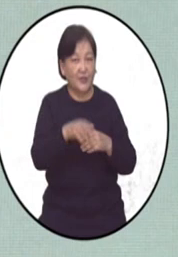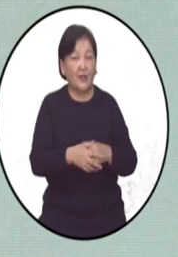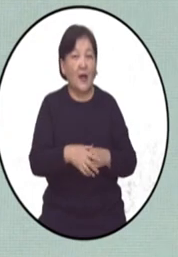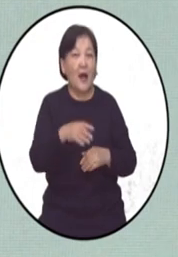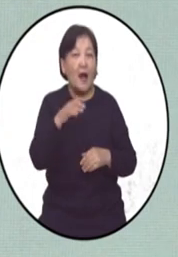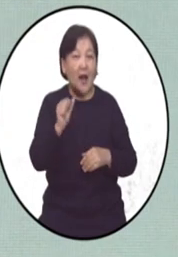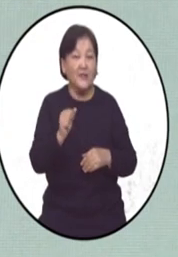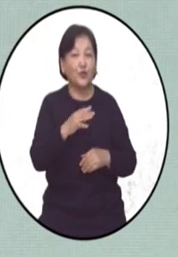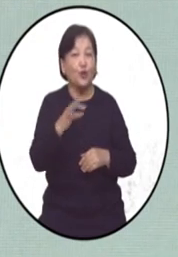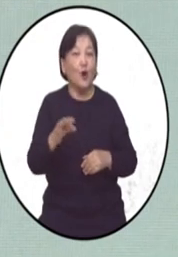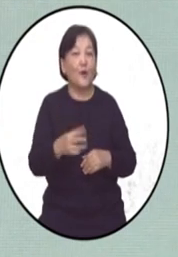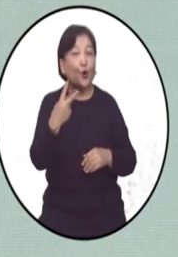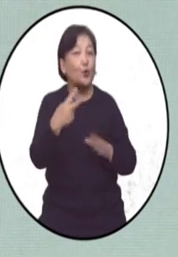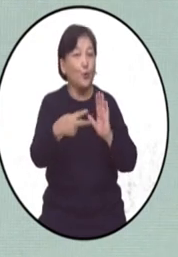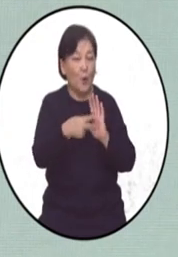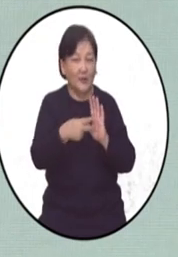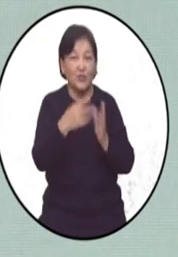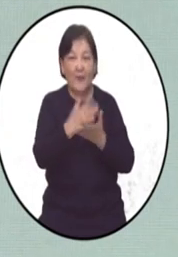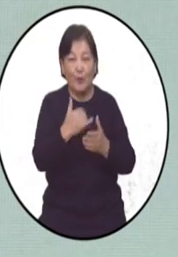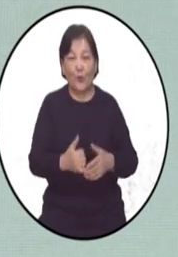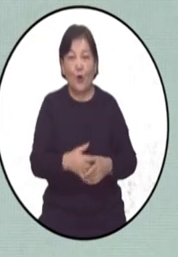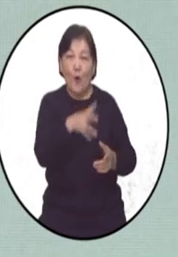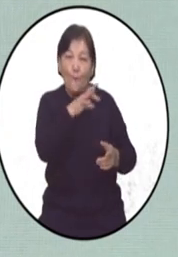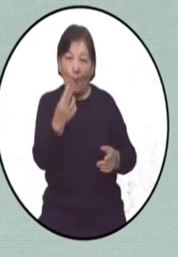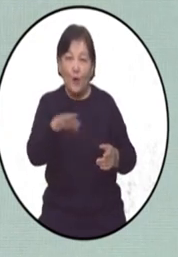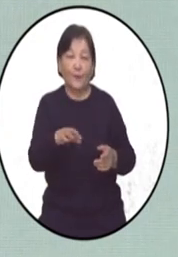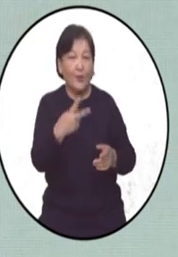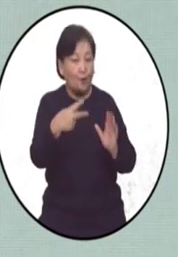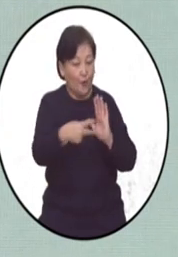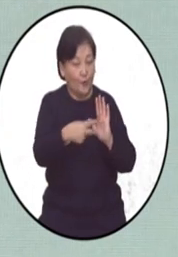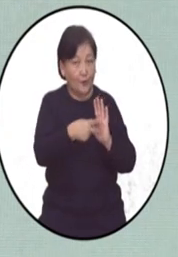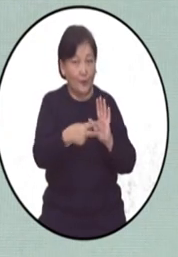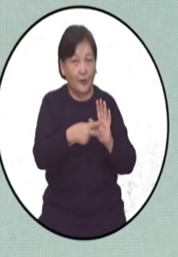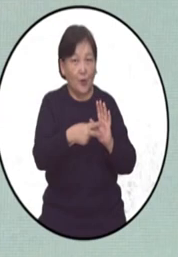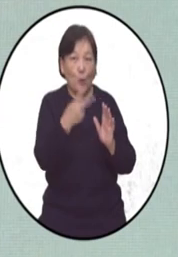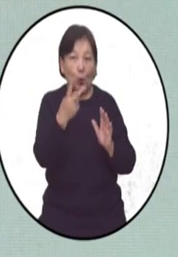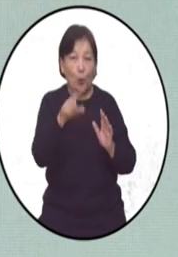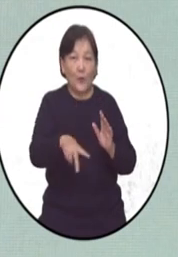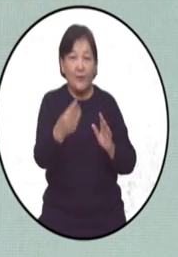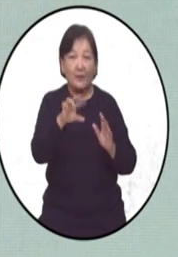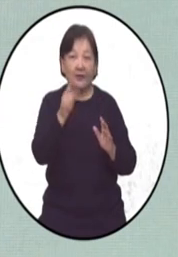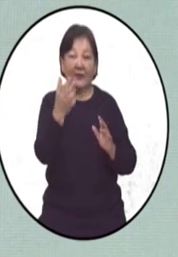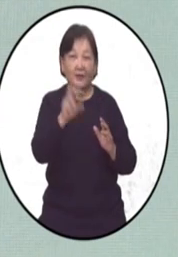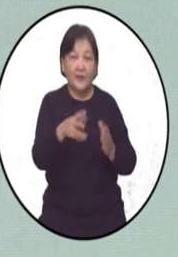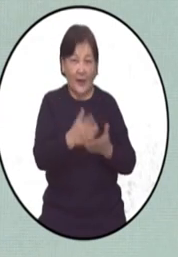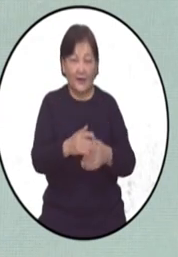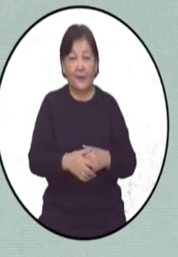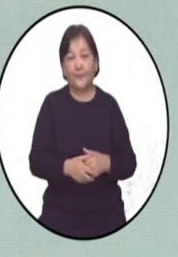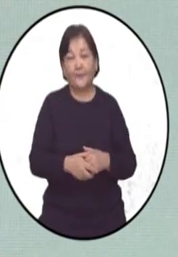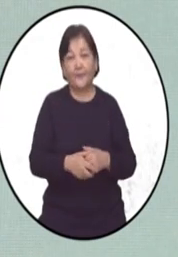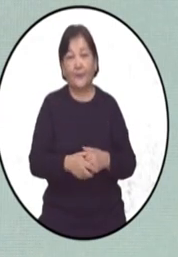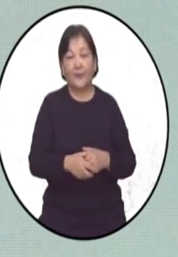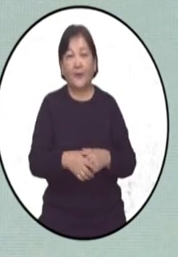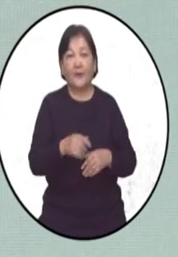гэсэн тоо маань 2 тугаагдж гинөө гэж. Мод гэдэг маань бол 2 тугаагаад гарах үйлдэлийг авч байгаа ийм үйлдэл байгаа. Тэгэхээр а-ыг